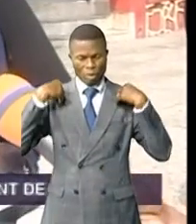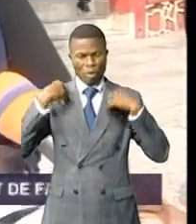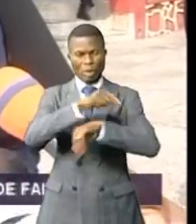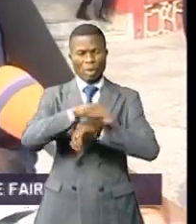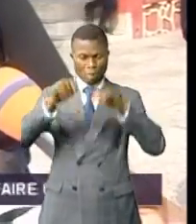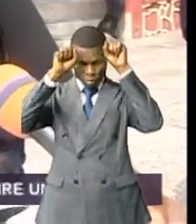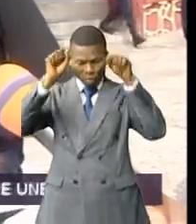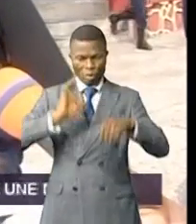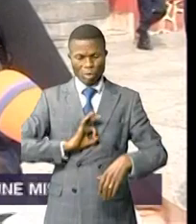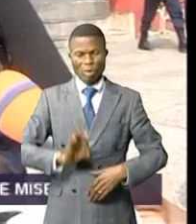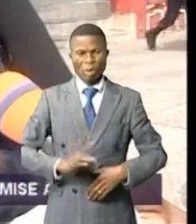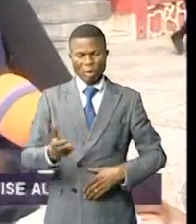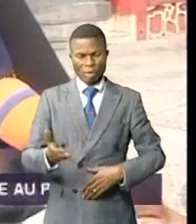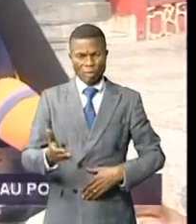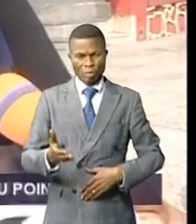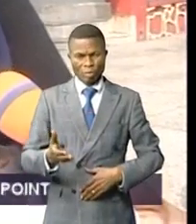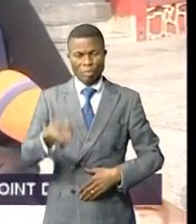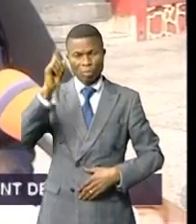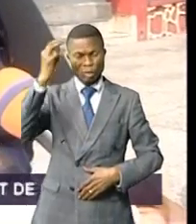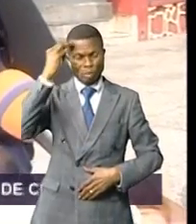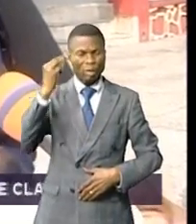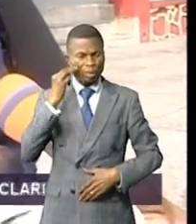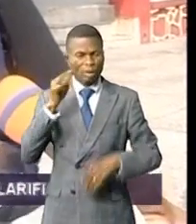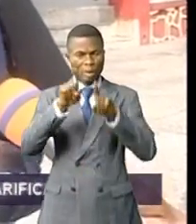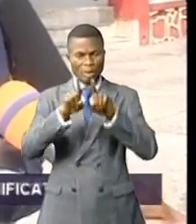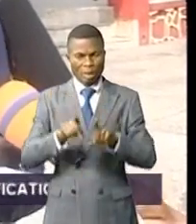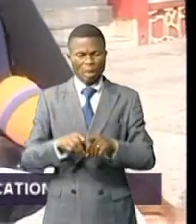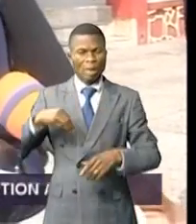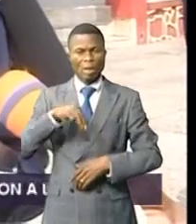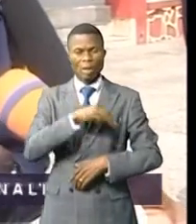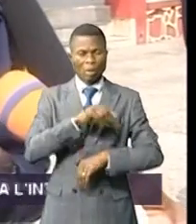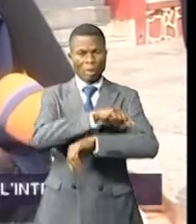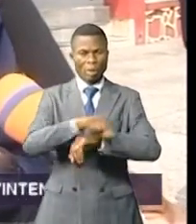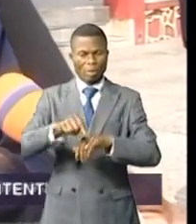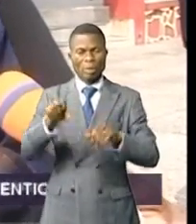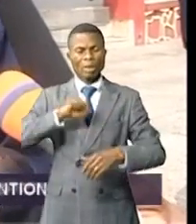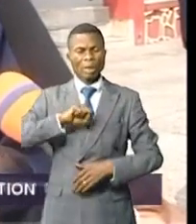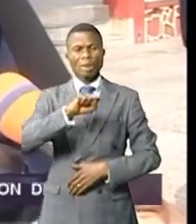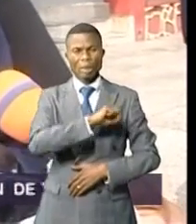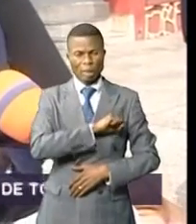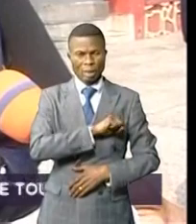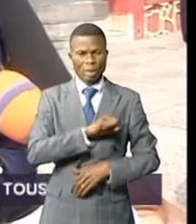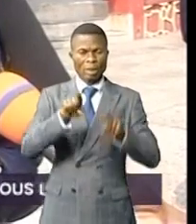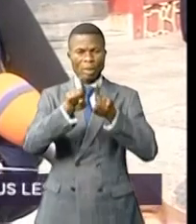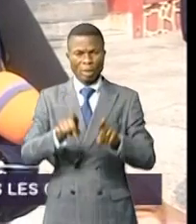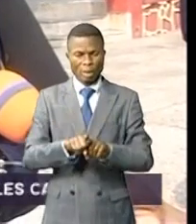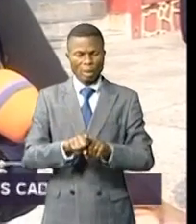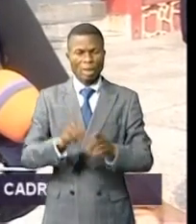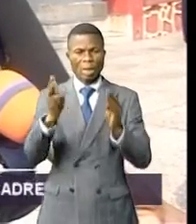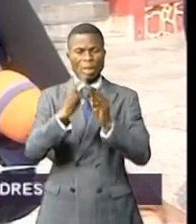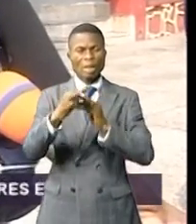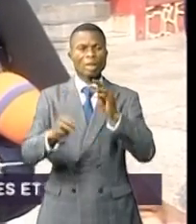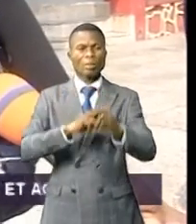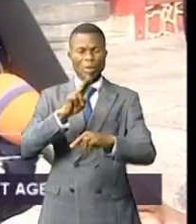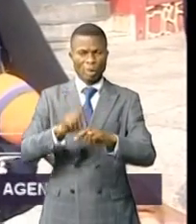de la République, du Premier ministre, des membres du bureau du Sénat, l'Assemblée